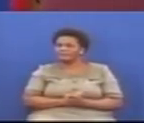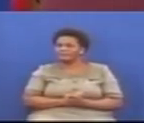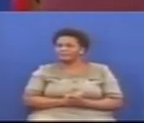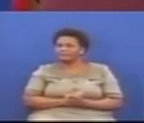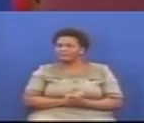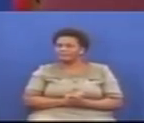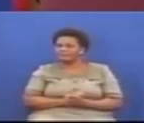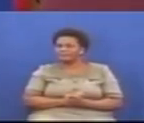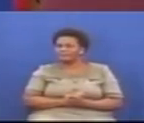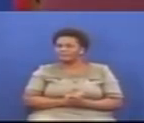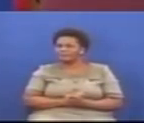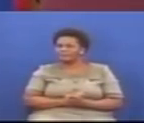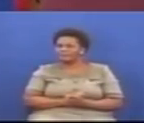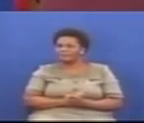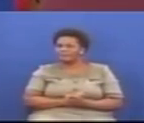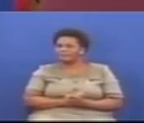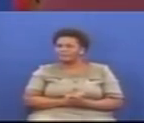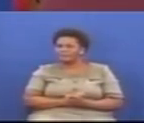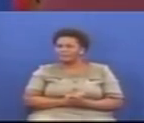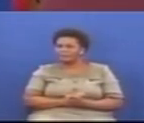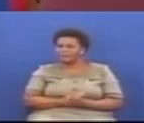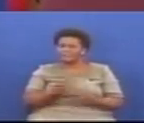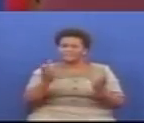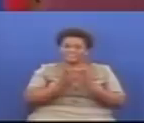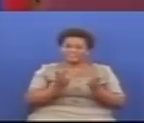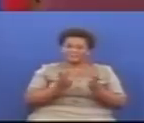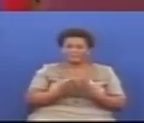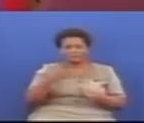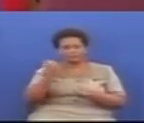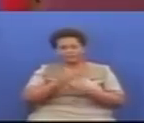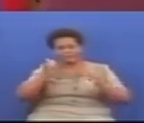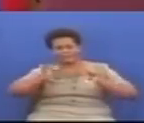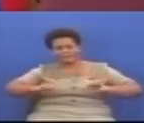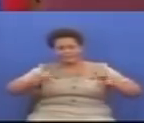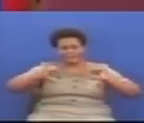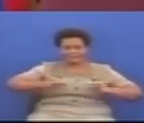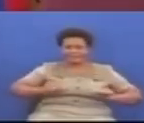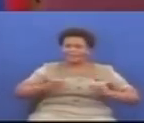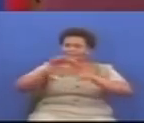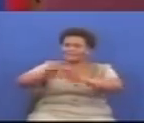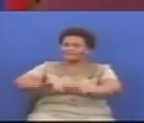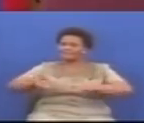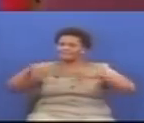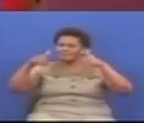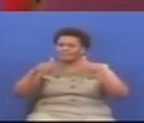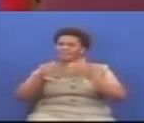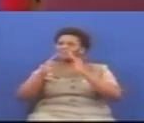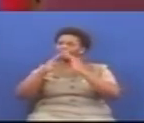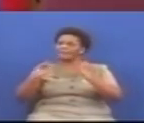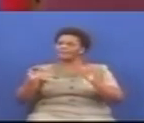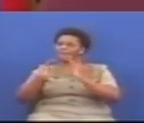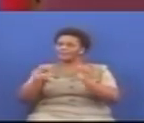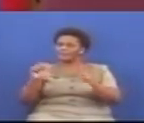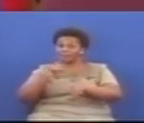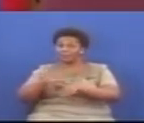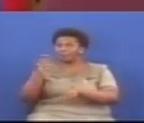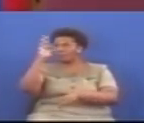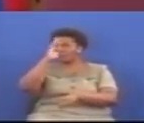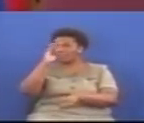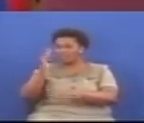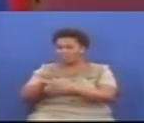Na wale ambao tutaenda beach ya pamoja, kutakuwa na ziara kutembelea bunge la Misri pia pale wakati wa mchana kabla ya mechi za